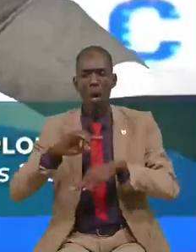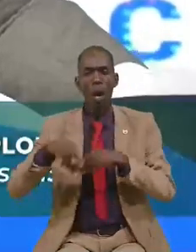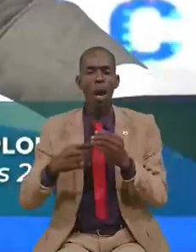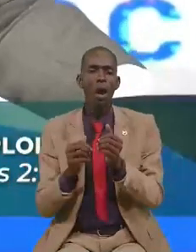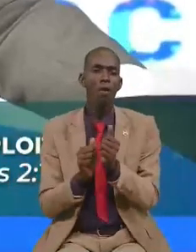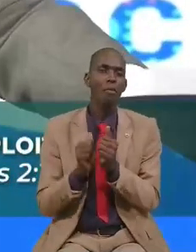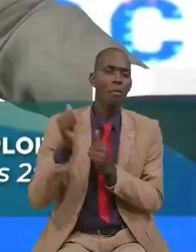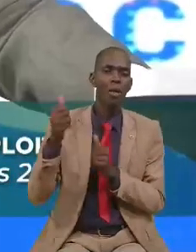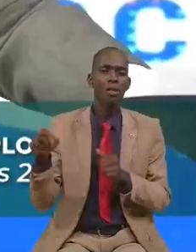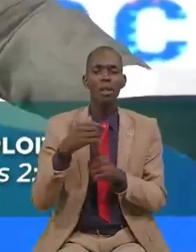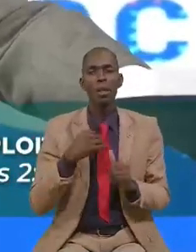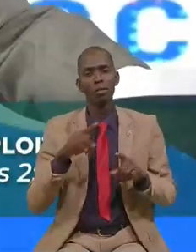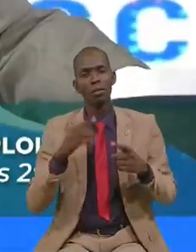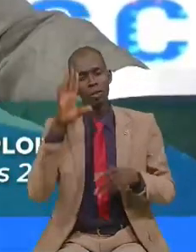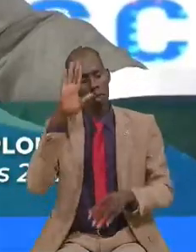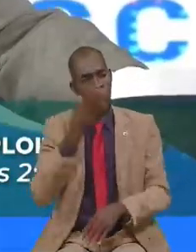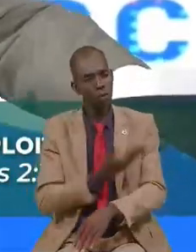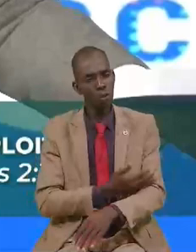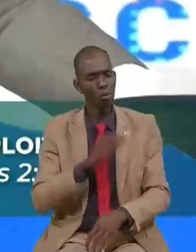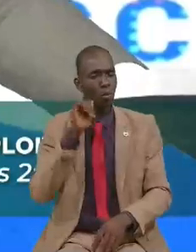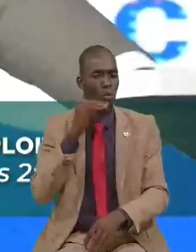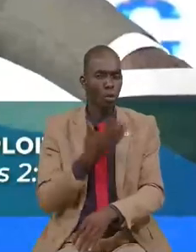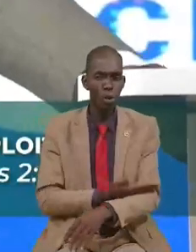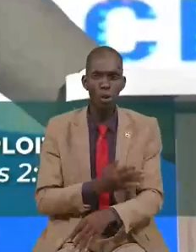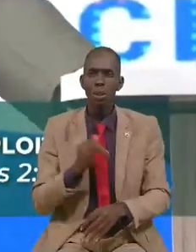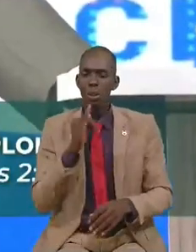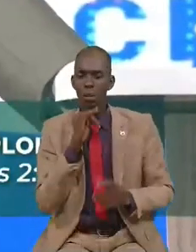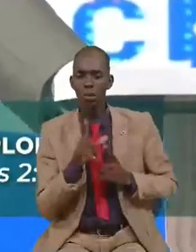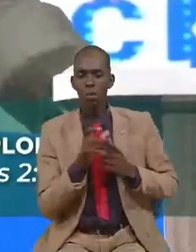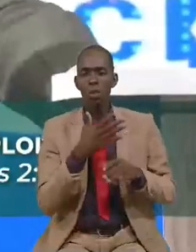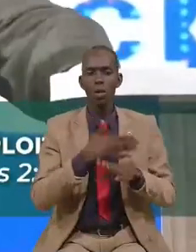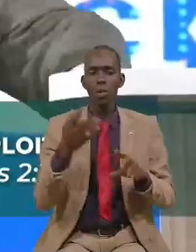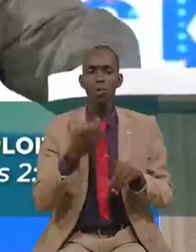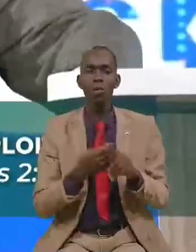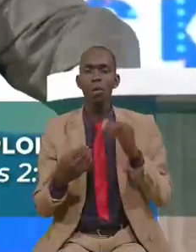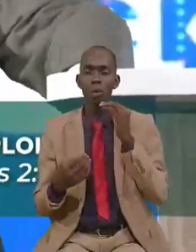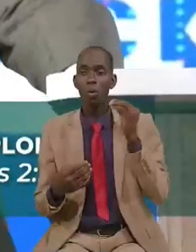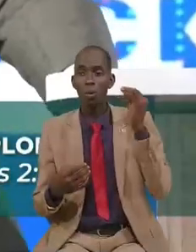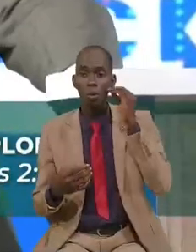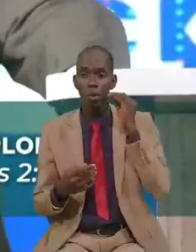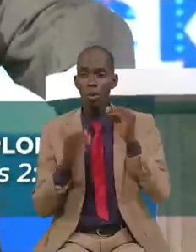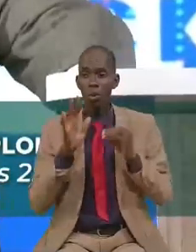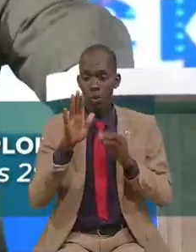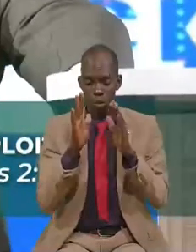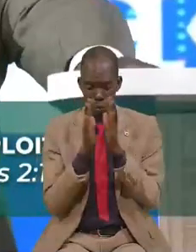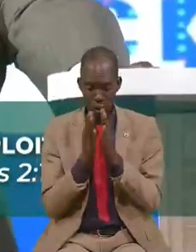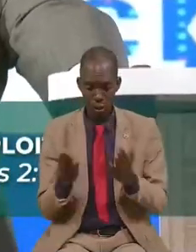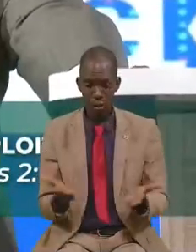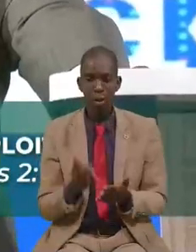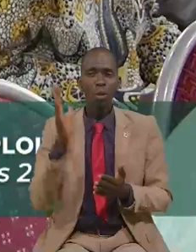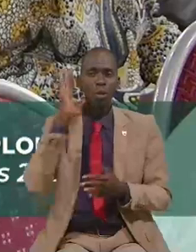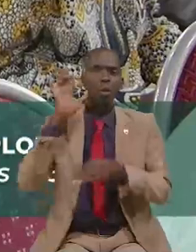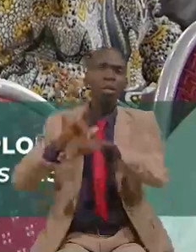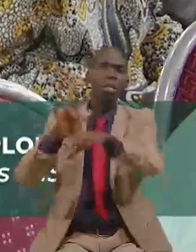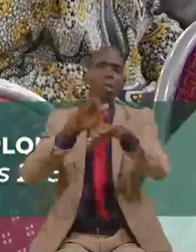ce qu'ils ont fait, ton garçon, ta fille, a fui la maison, la prière d'ici, va les atteindre